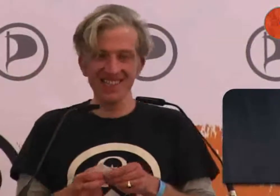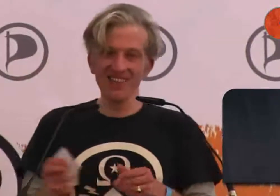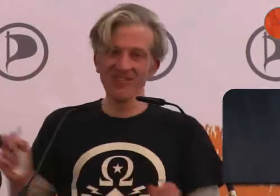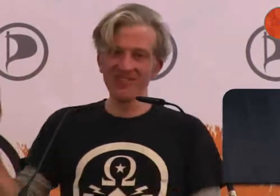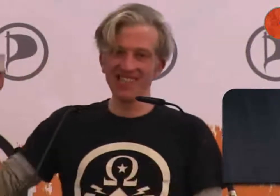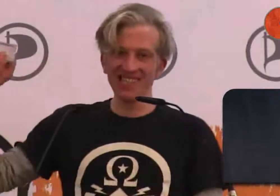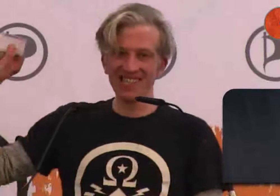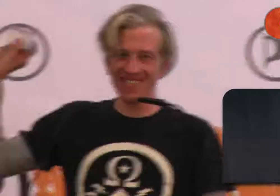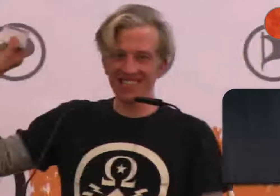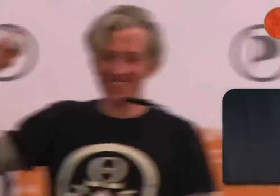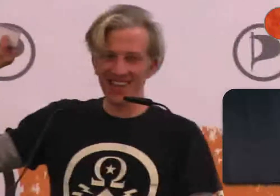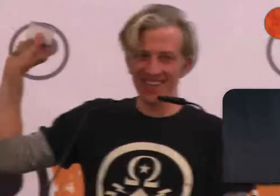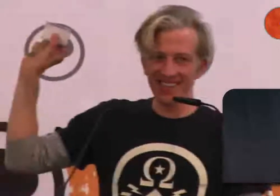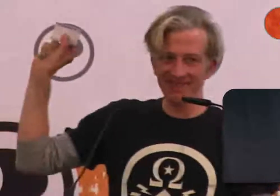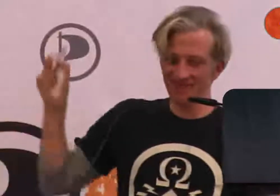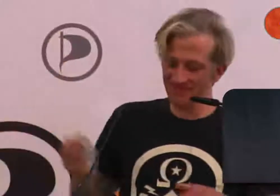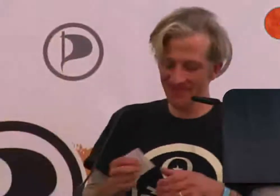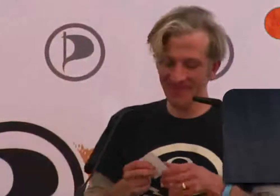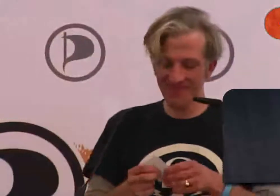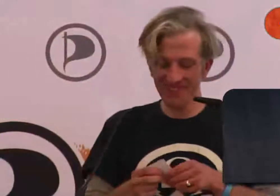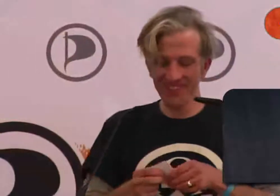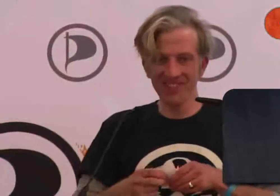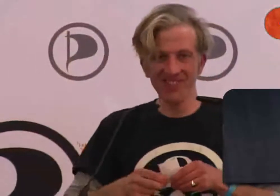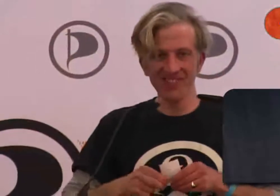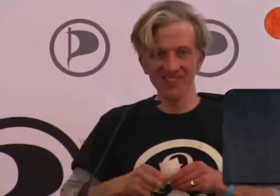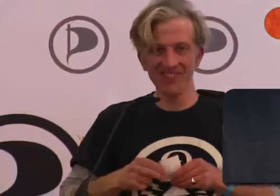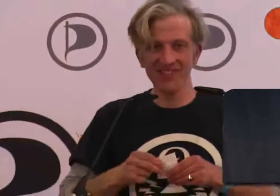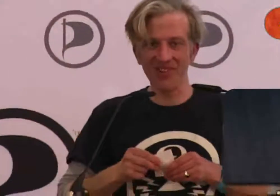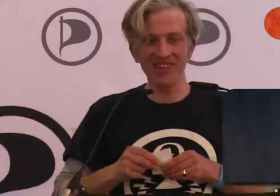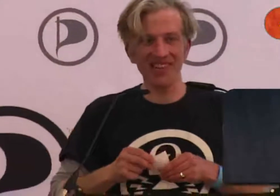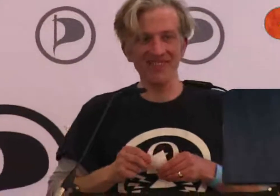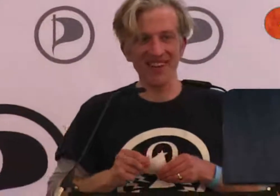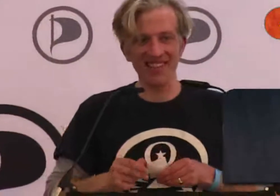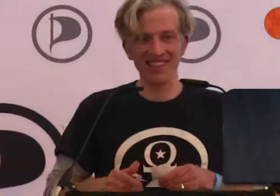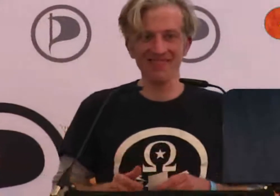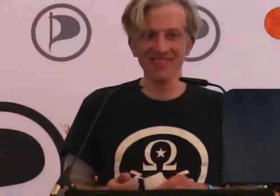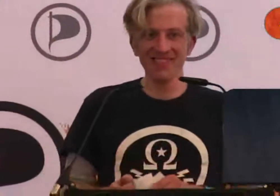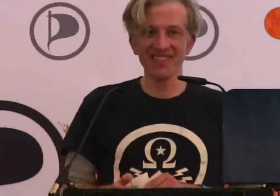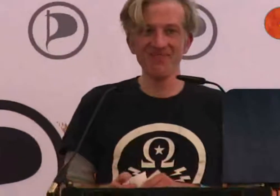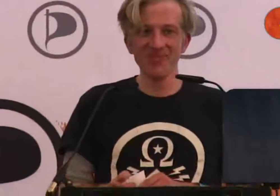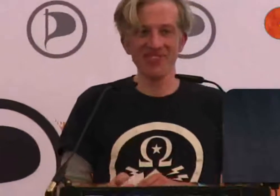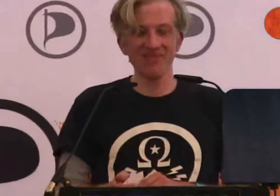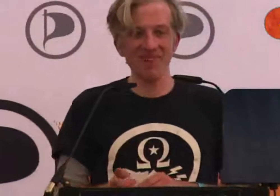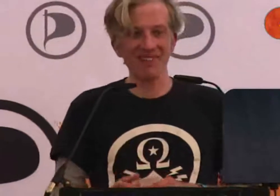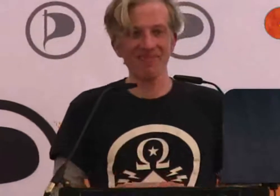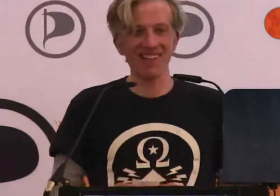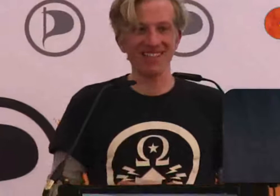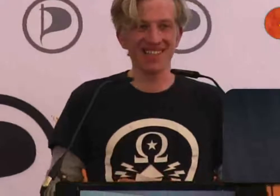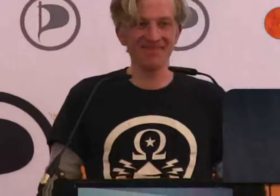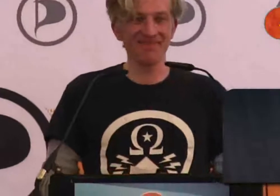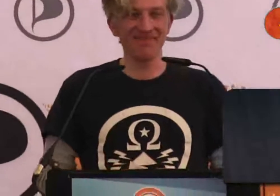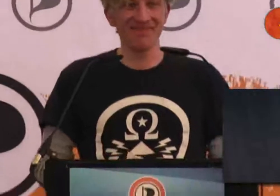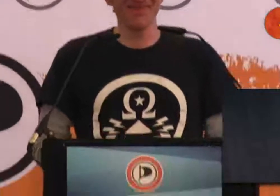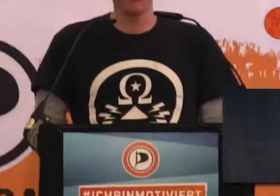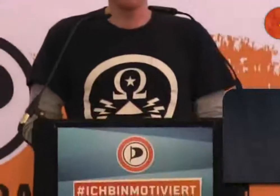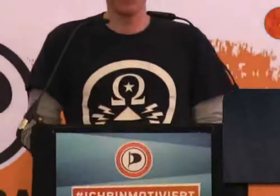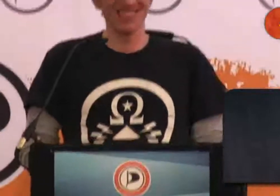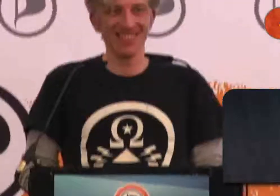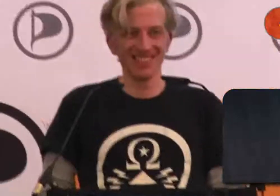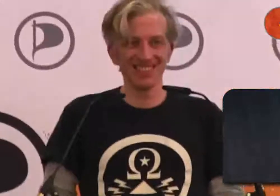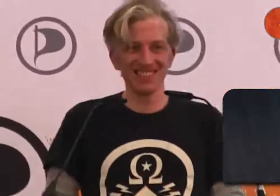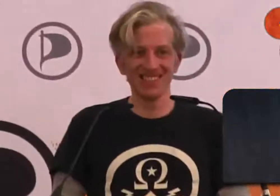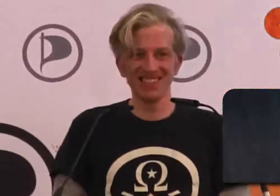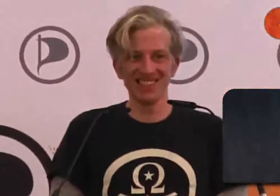legen Sie unter die Titelzeile und drücken dann fest das müsste machbar sein